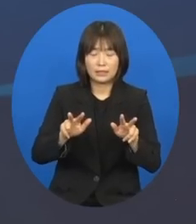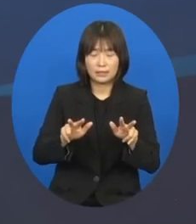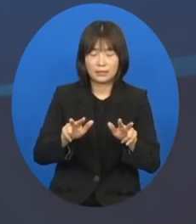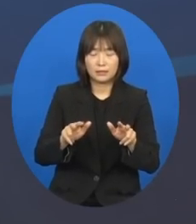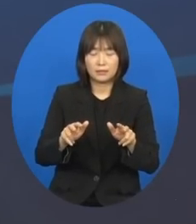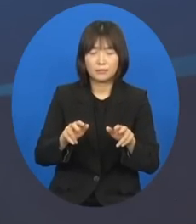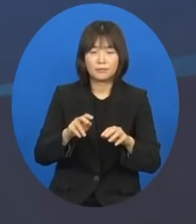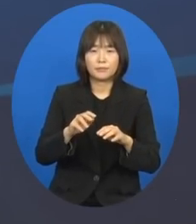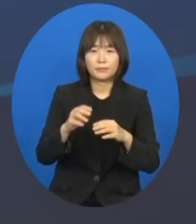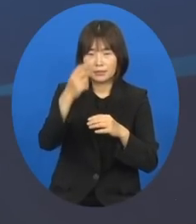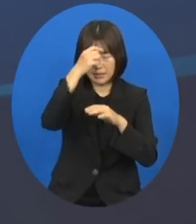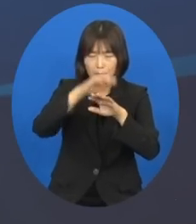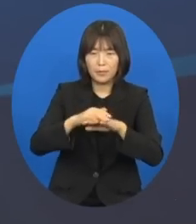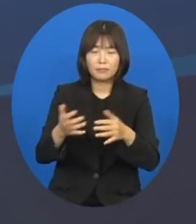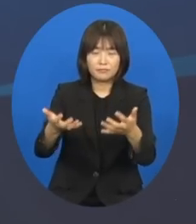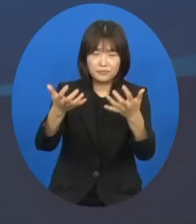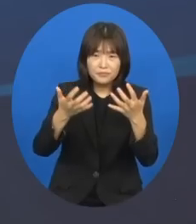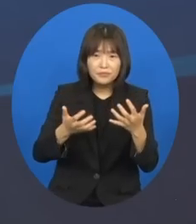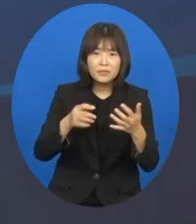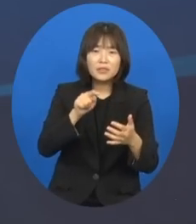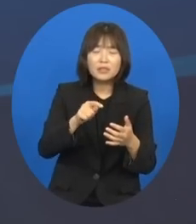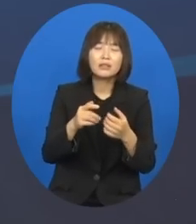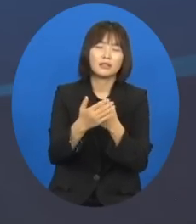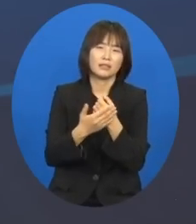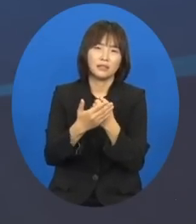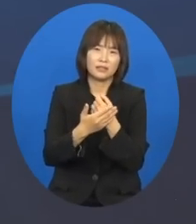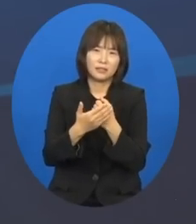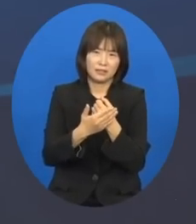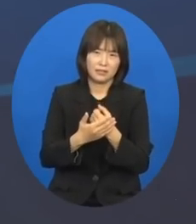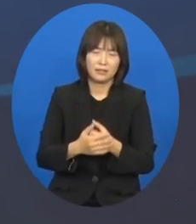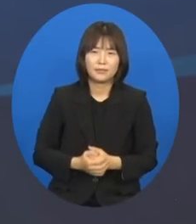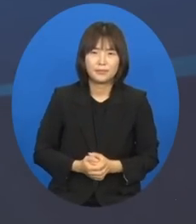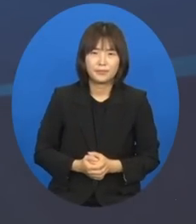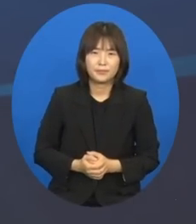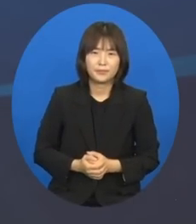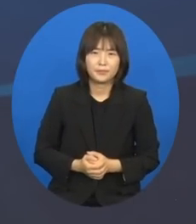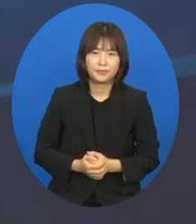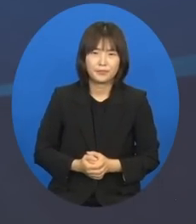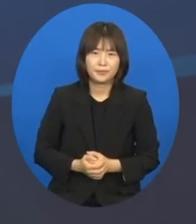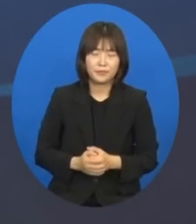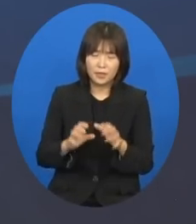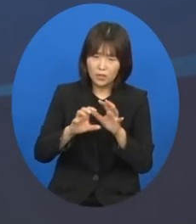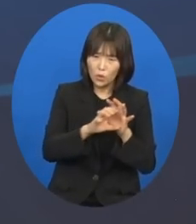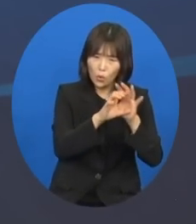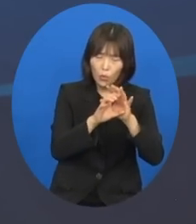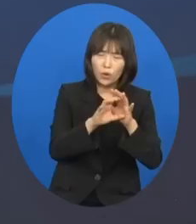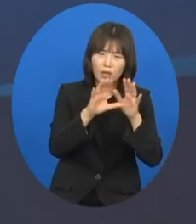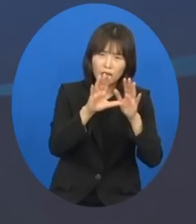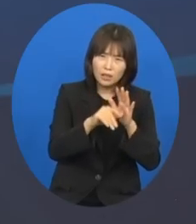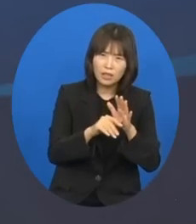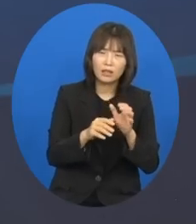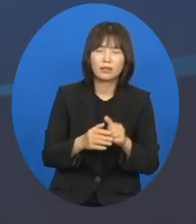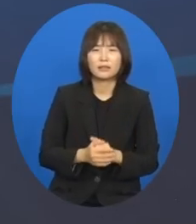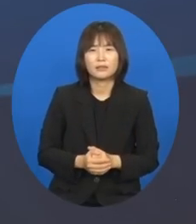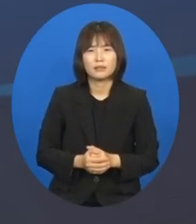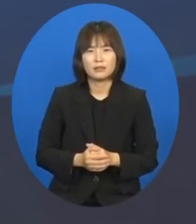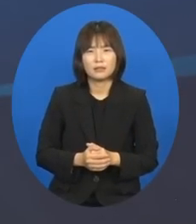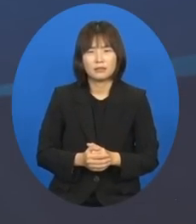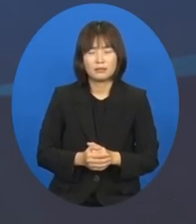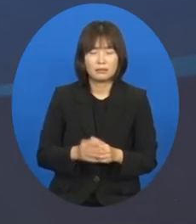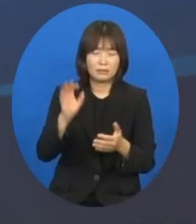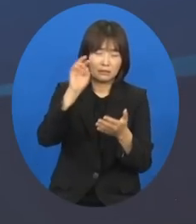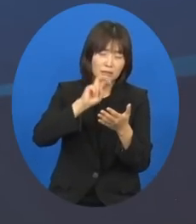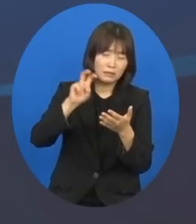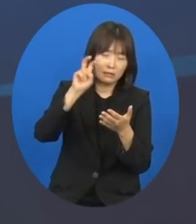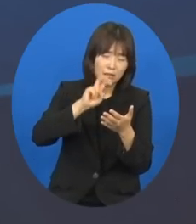이미 주시는 은혜가 아니었다면 우리가 어찌 밤에 앉아 있겠습니까 코로나 때 우리가 그렇게 부르고 불렀던 찬양이